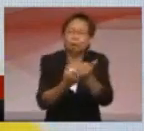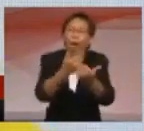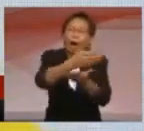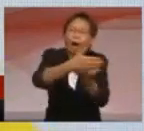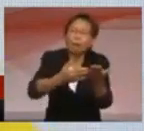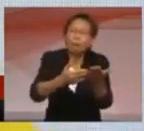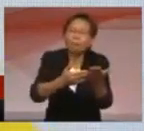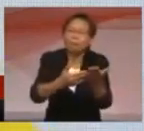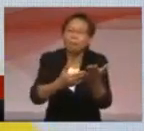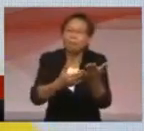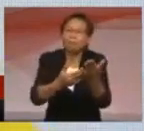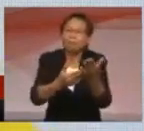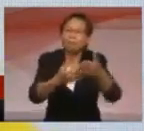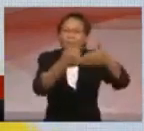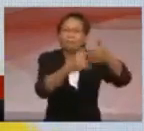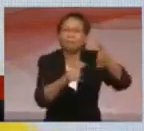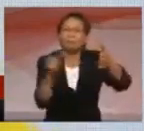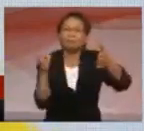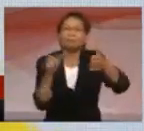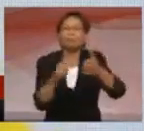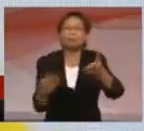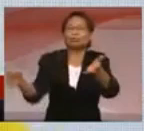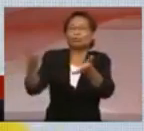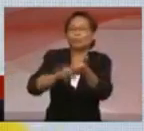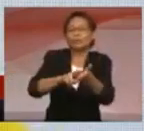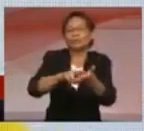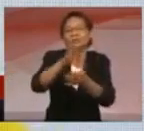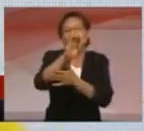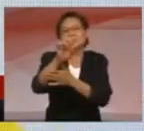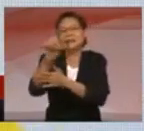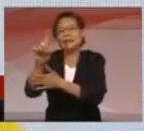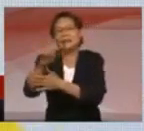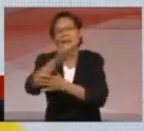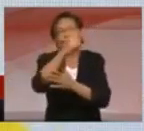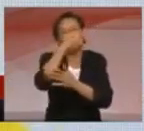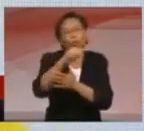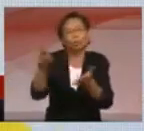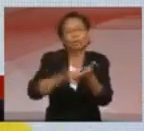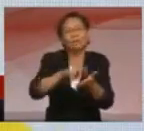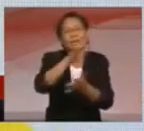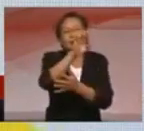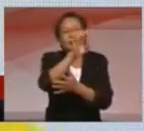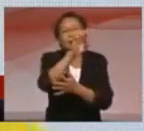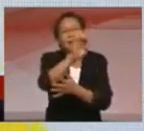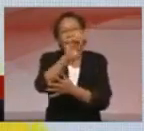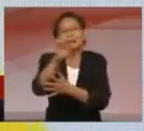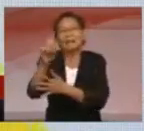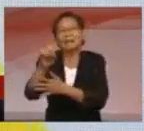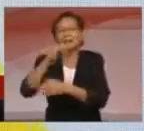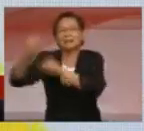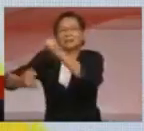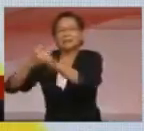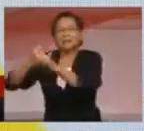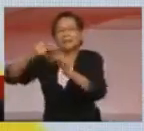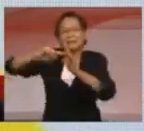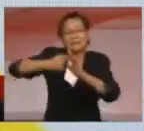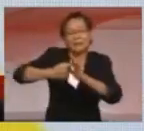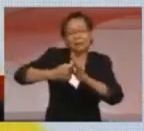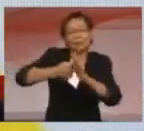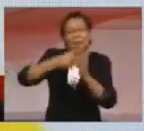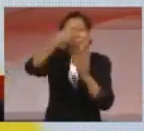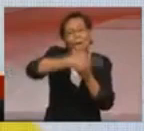berkaitan penyenaraan di dalam platform e-dagang antarabangsa. Dan sejak program ini dilaksanakan